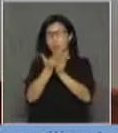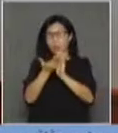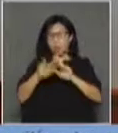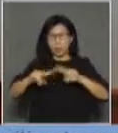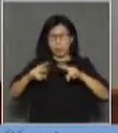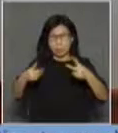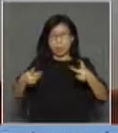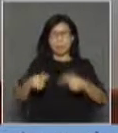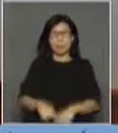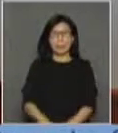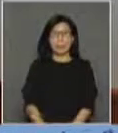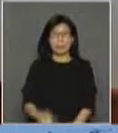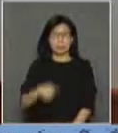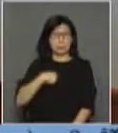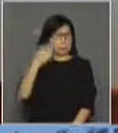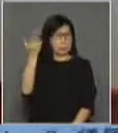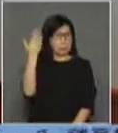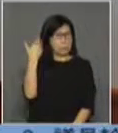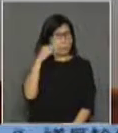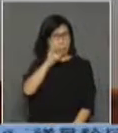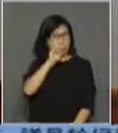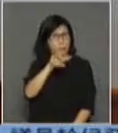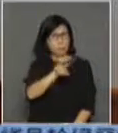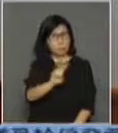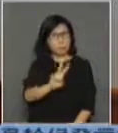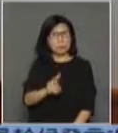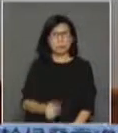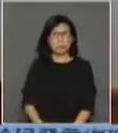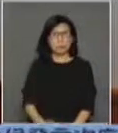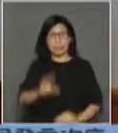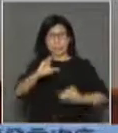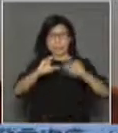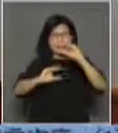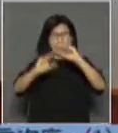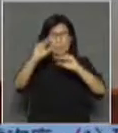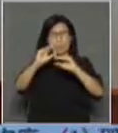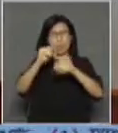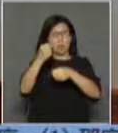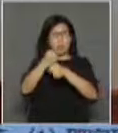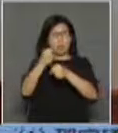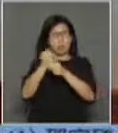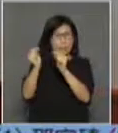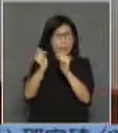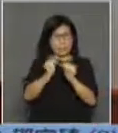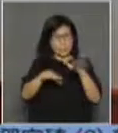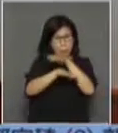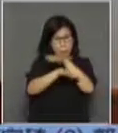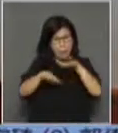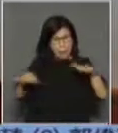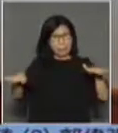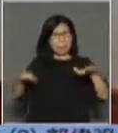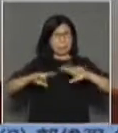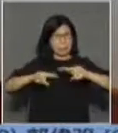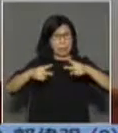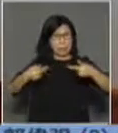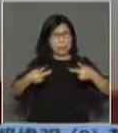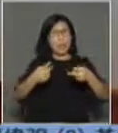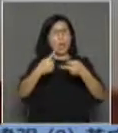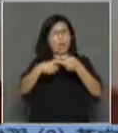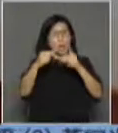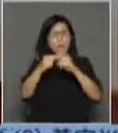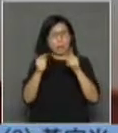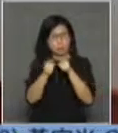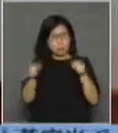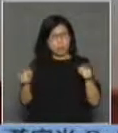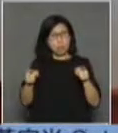一如我以往強調，建造業工程能夠持續平穩地開展，工友能有長